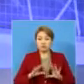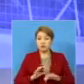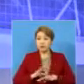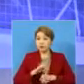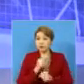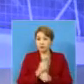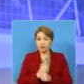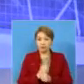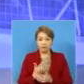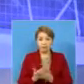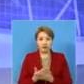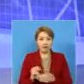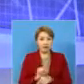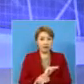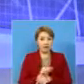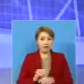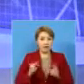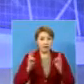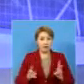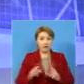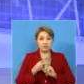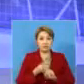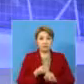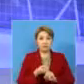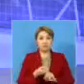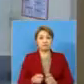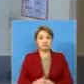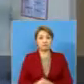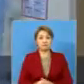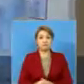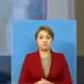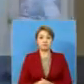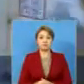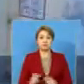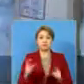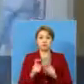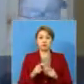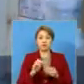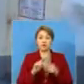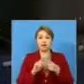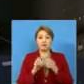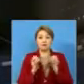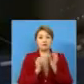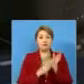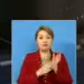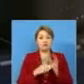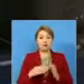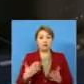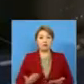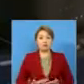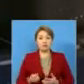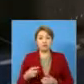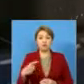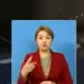проводимой работе по профилактике опасной инфекции. К слову, COVID-19 определили у 3 жителей